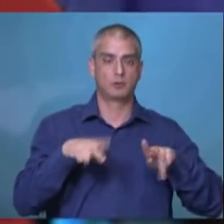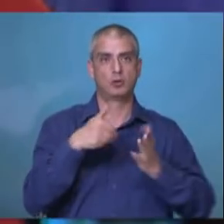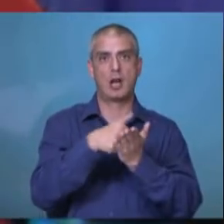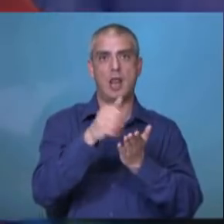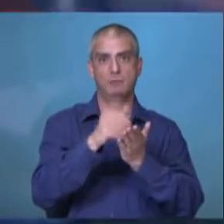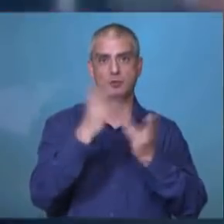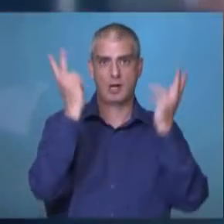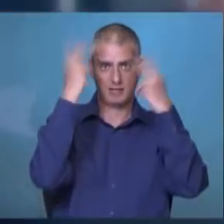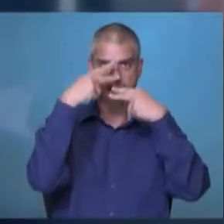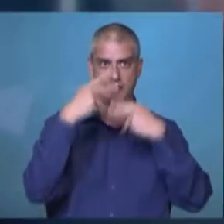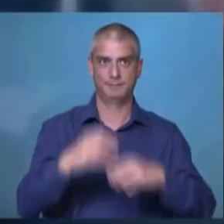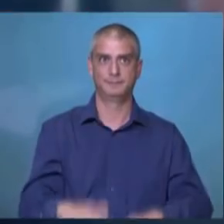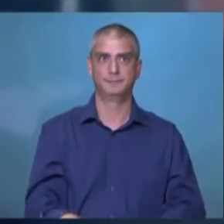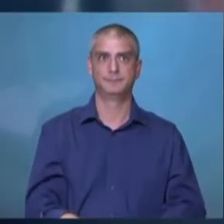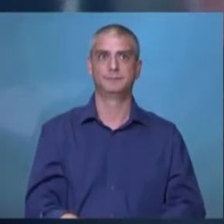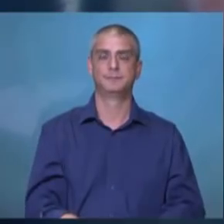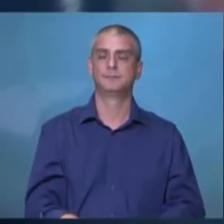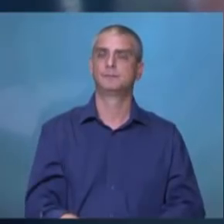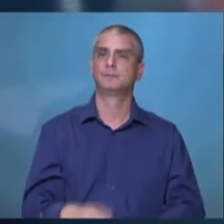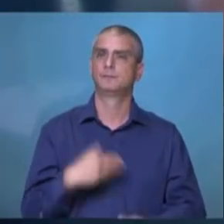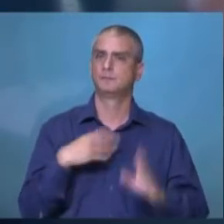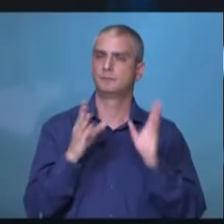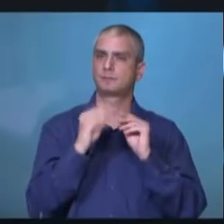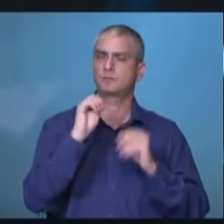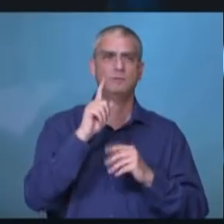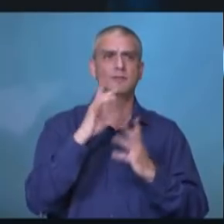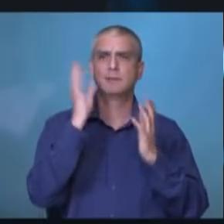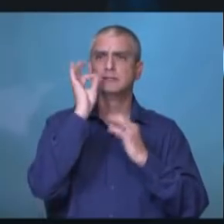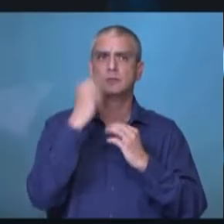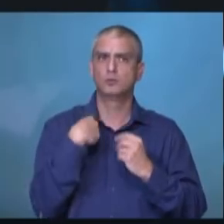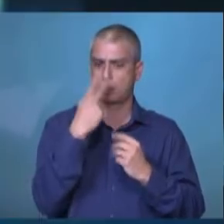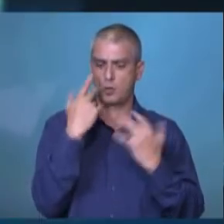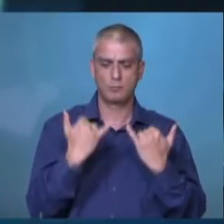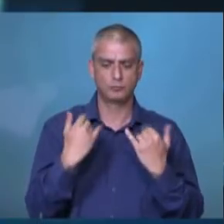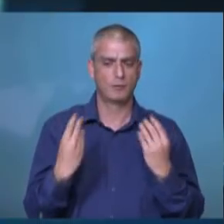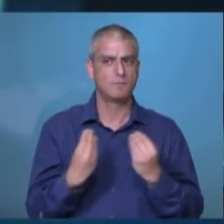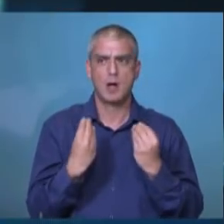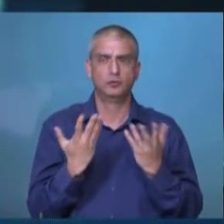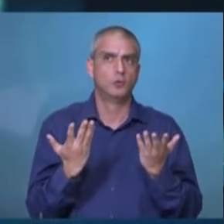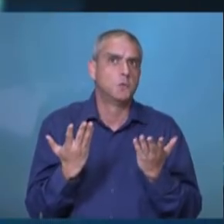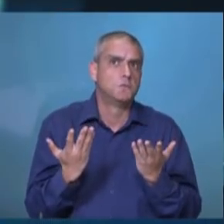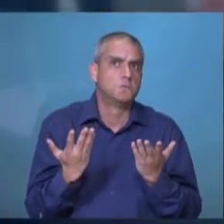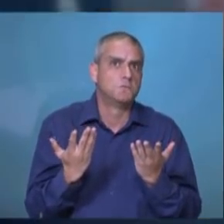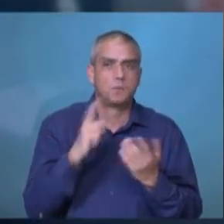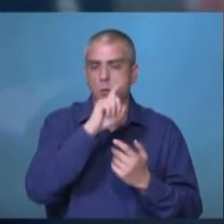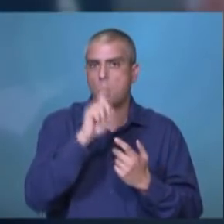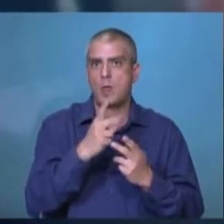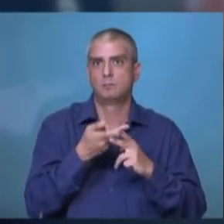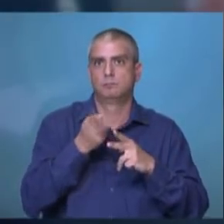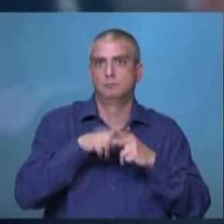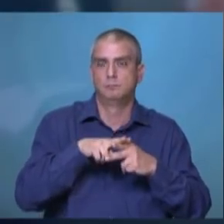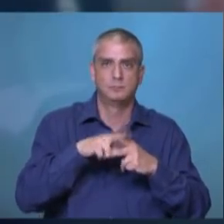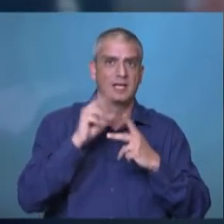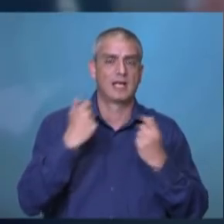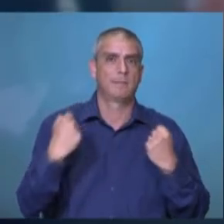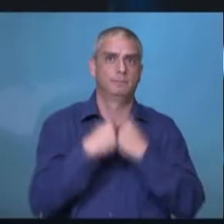קיומו. מואב, אנחנו איתך. מה הסיכוי שאנחנו רואים עכשיו משהו שיכול להסלים גם לאימות